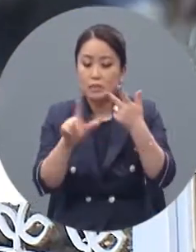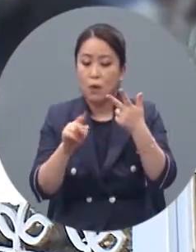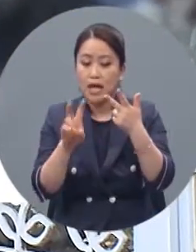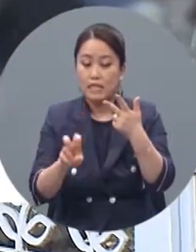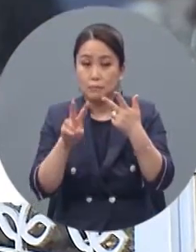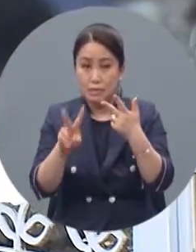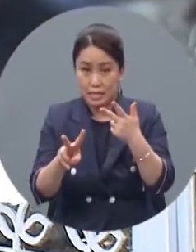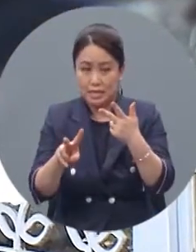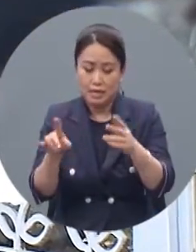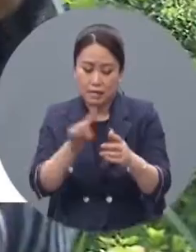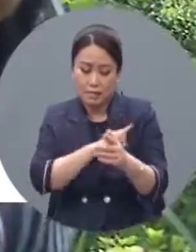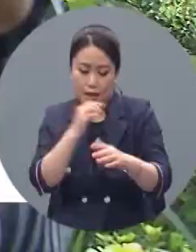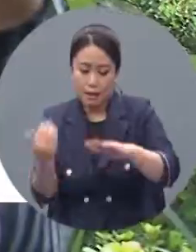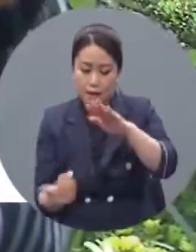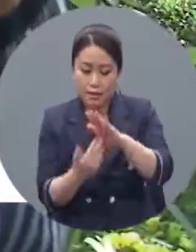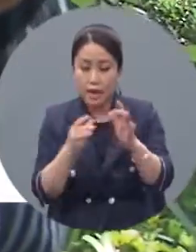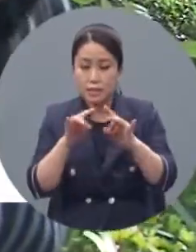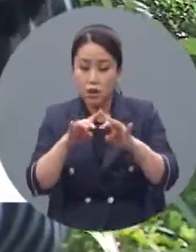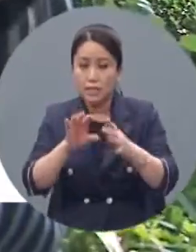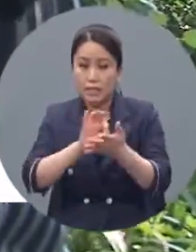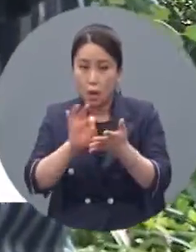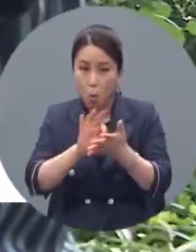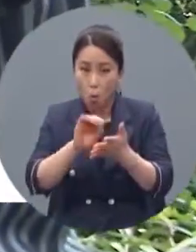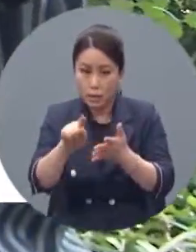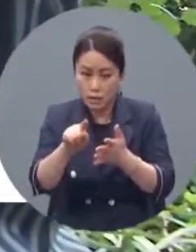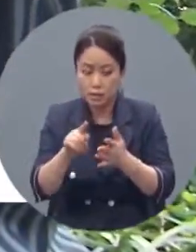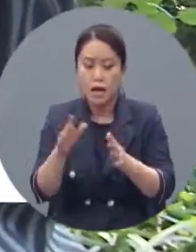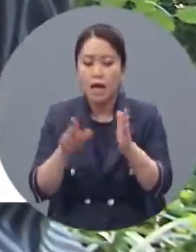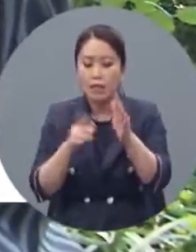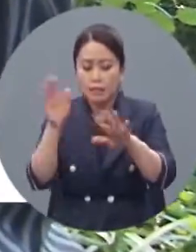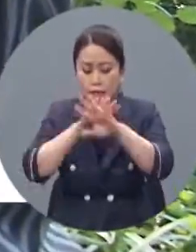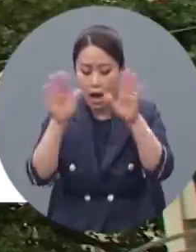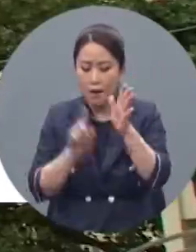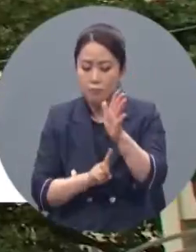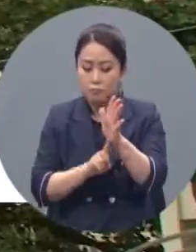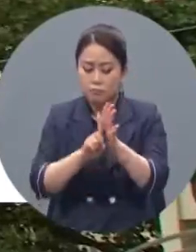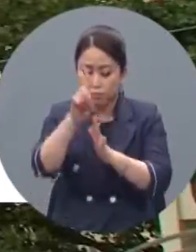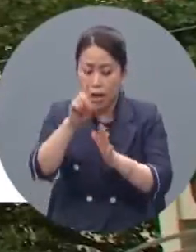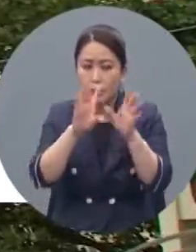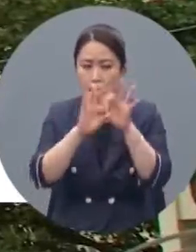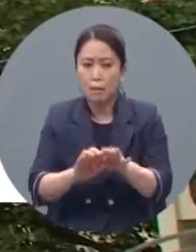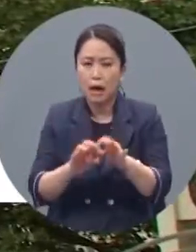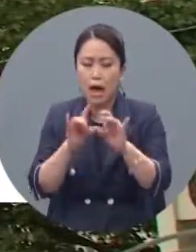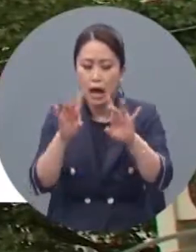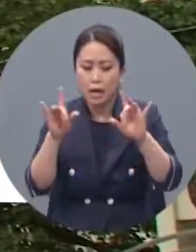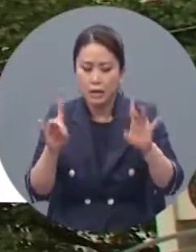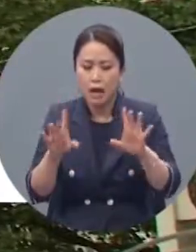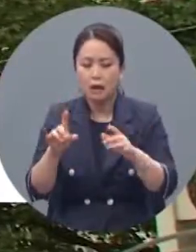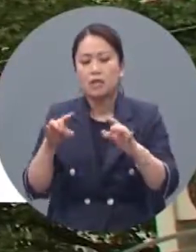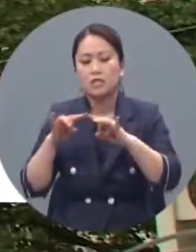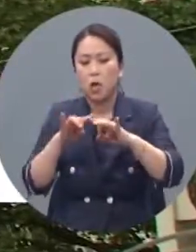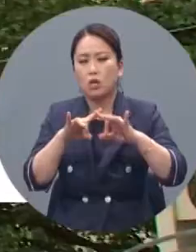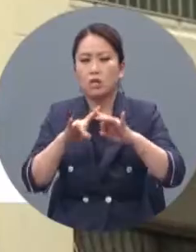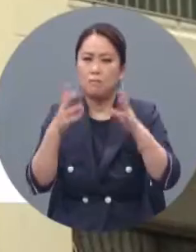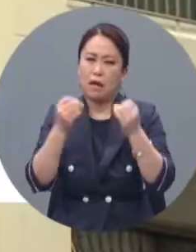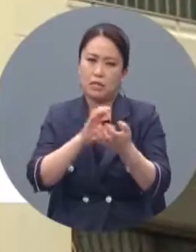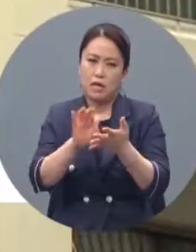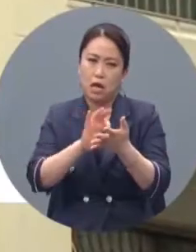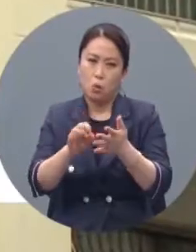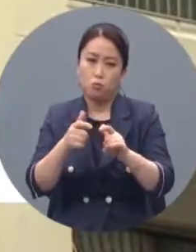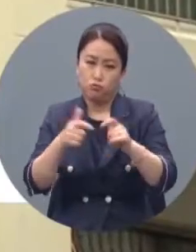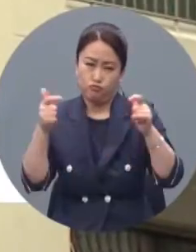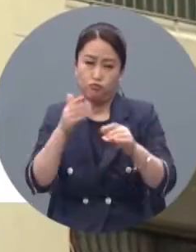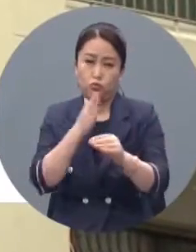전력 수요는 낮 최고 기온이 올라갈 때마다 경신되고 있습니다. 이미 얼마 전 부산에서도 대규모 아파트 단지에서